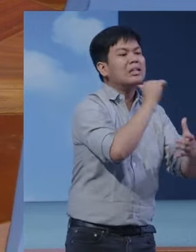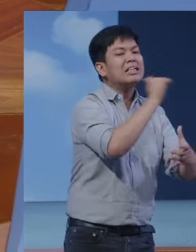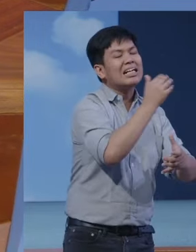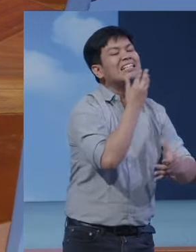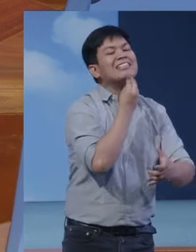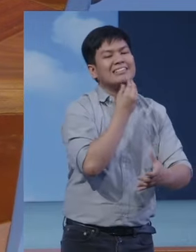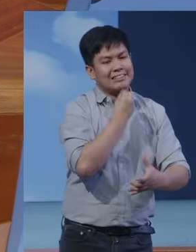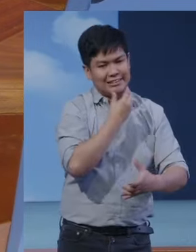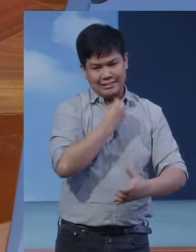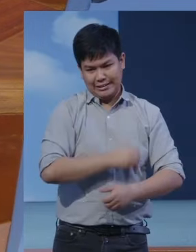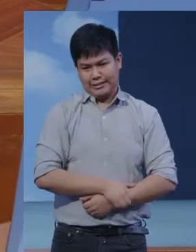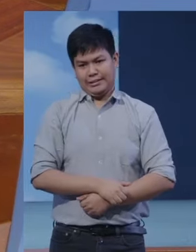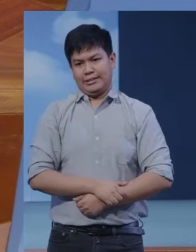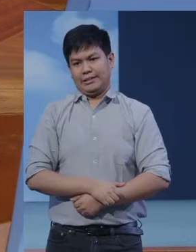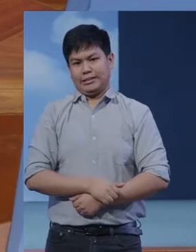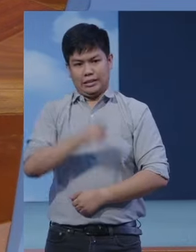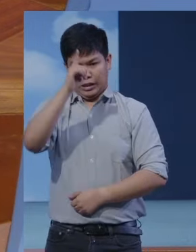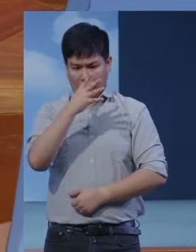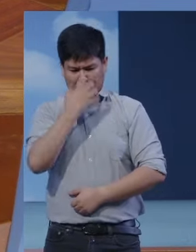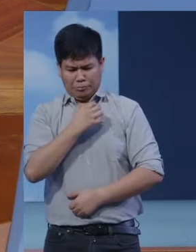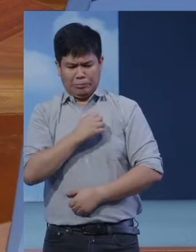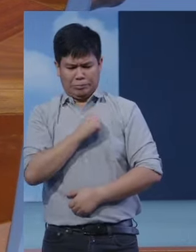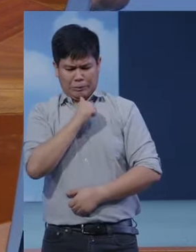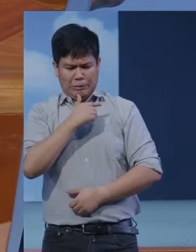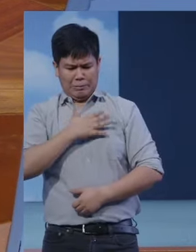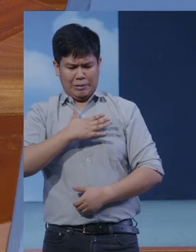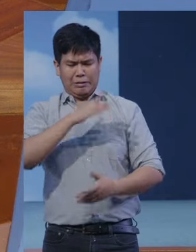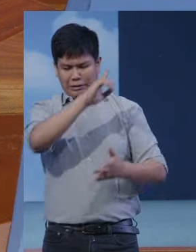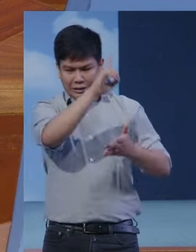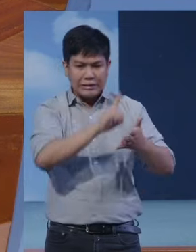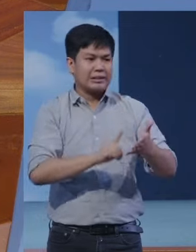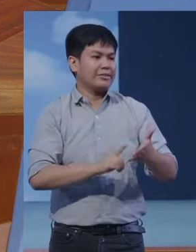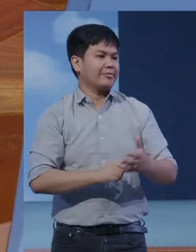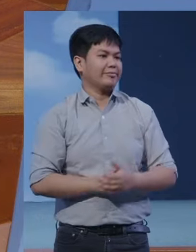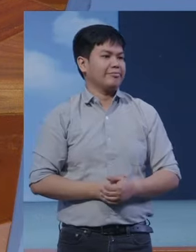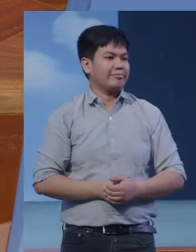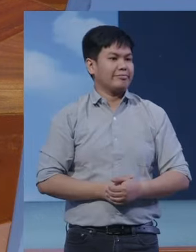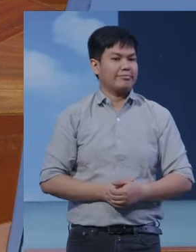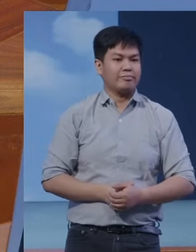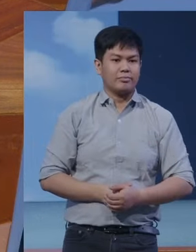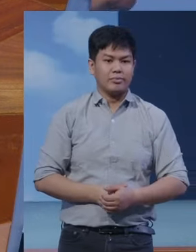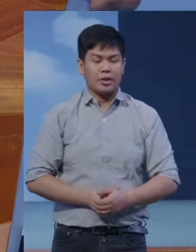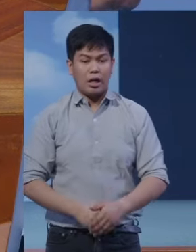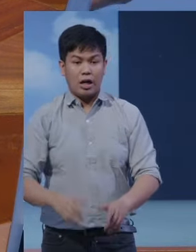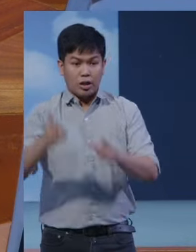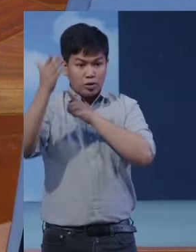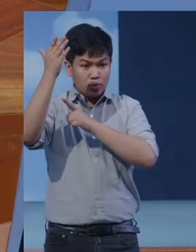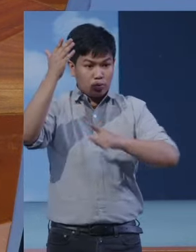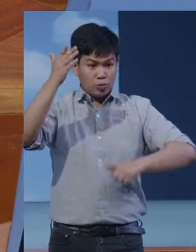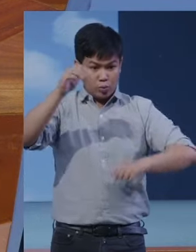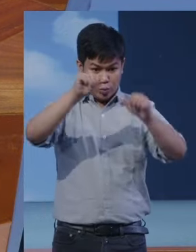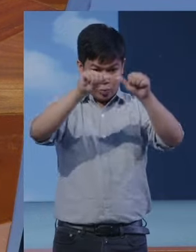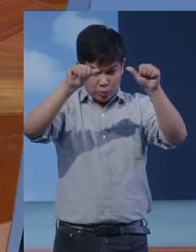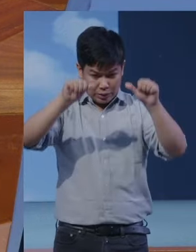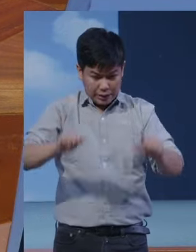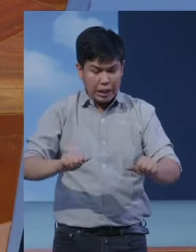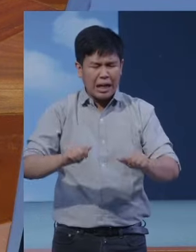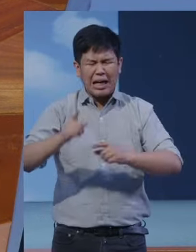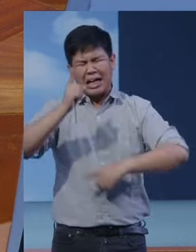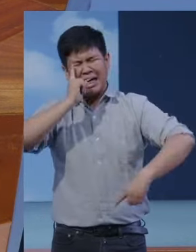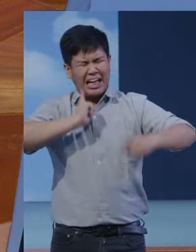na babae and this second thing you do verse 13 You cover The Lord's altar with